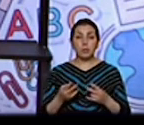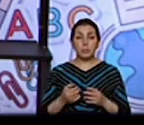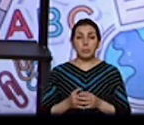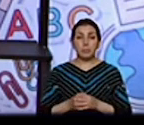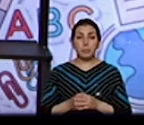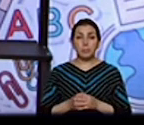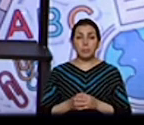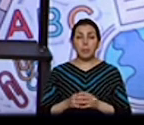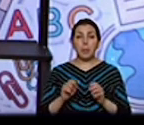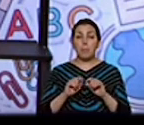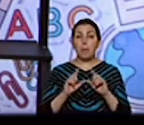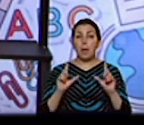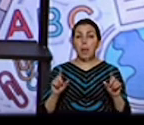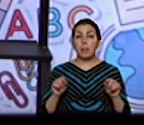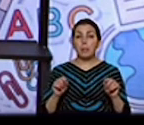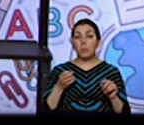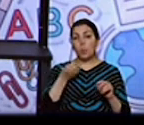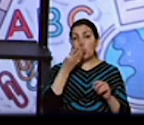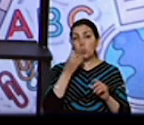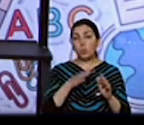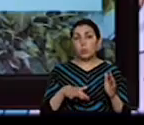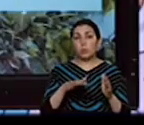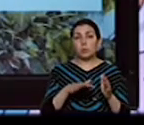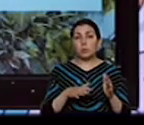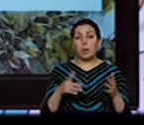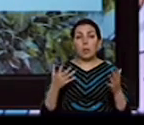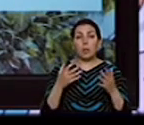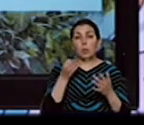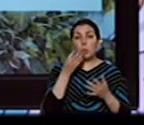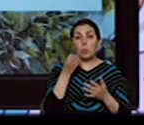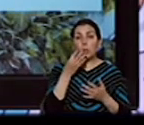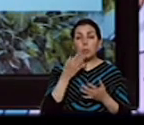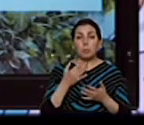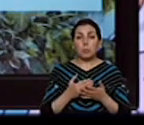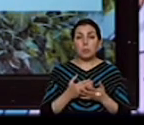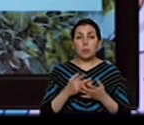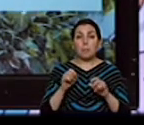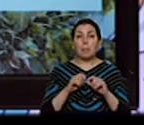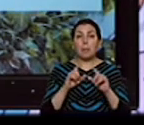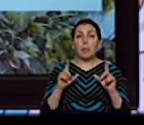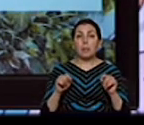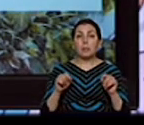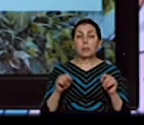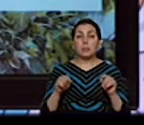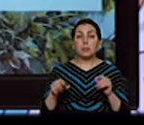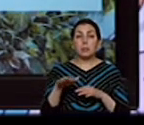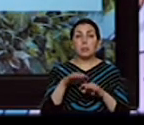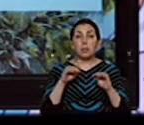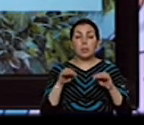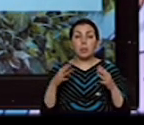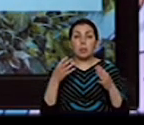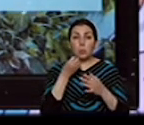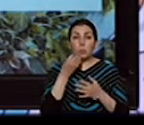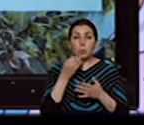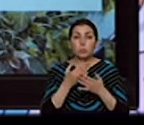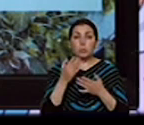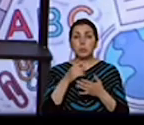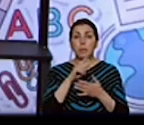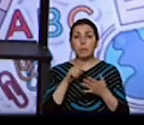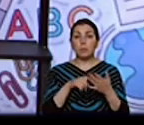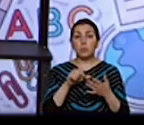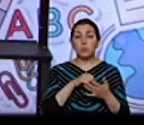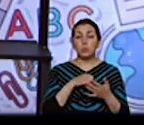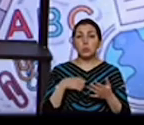Maktab gulzorida qanday gullar bor? Maktab gulzorida qanday gullar bor degan savolga siz o'zingizni